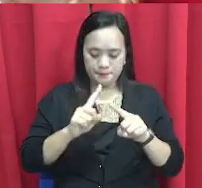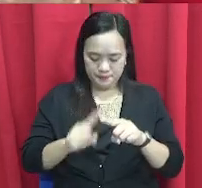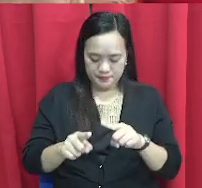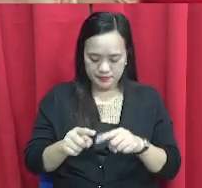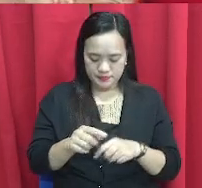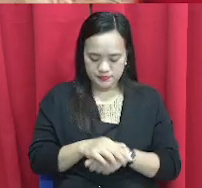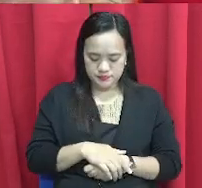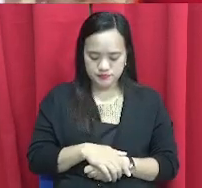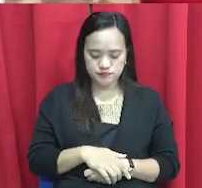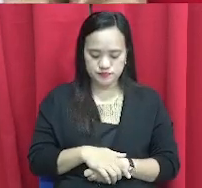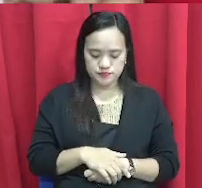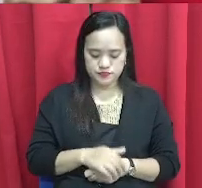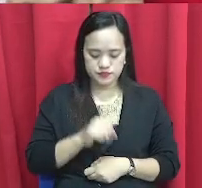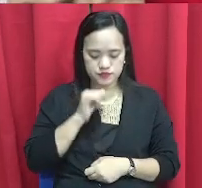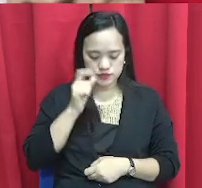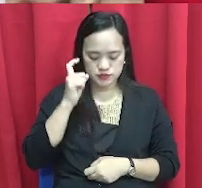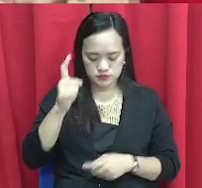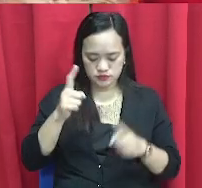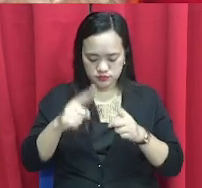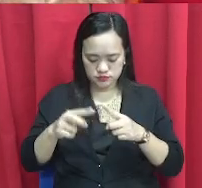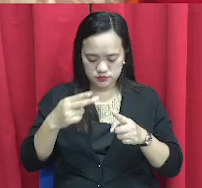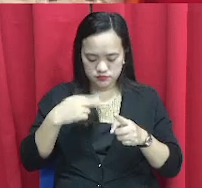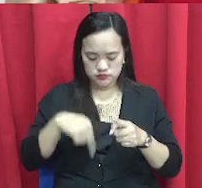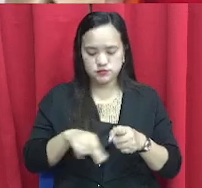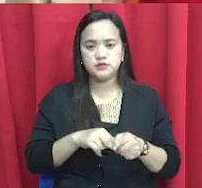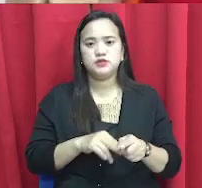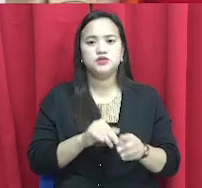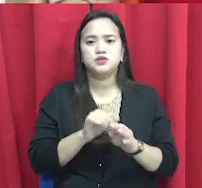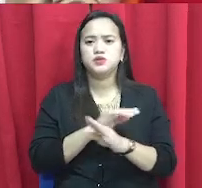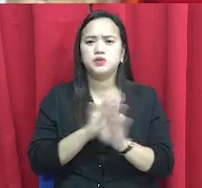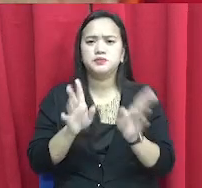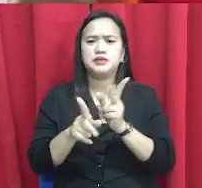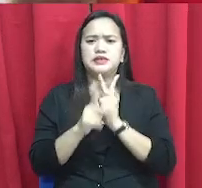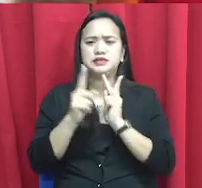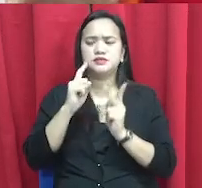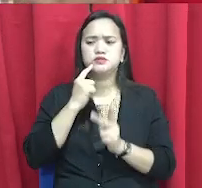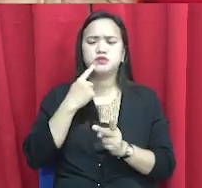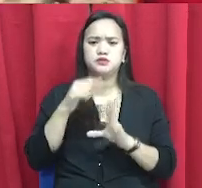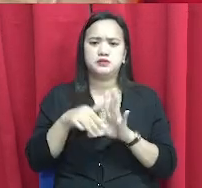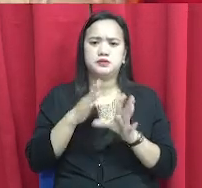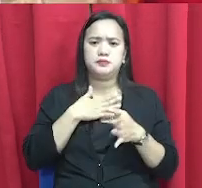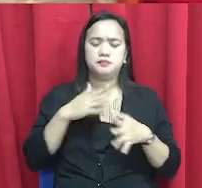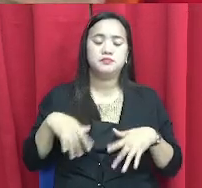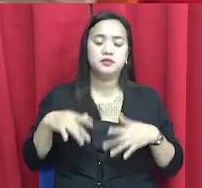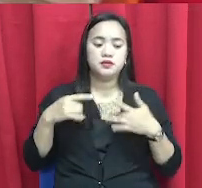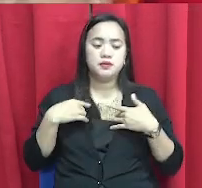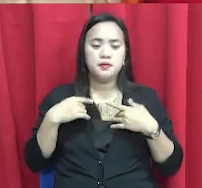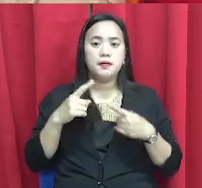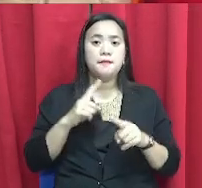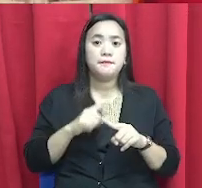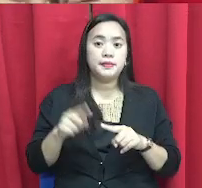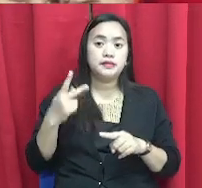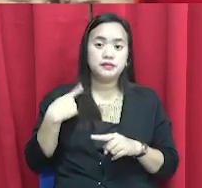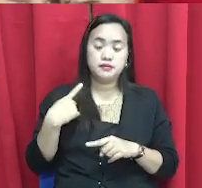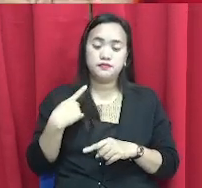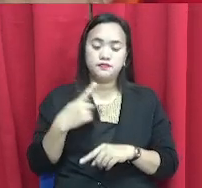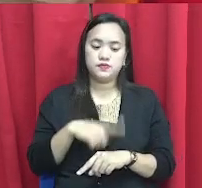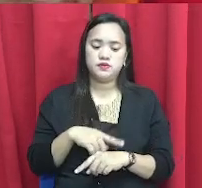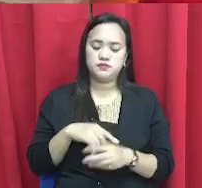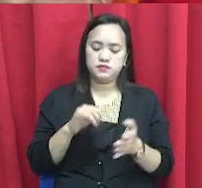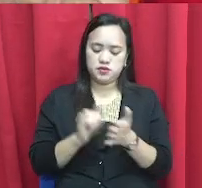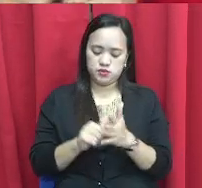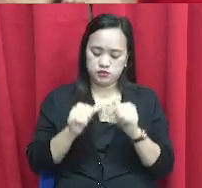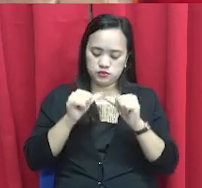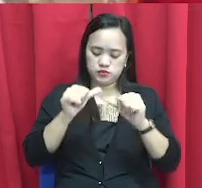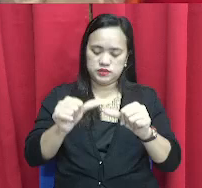yan ah tinex seriously sa aking buhay pero nung tumagal po ako dito sa tuloy-tuloy na siyang